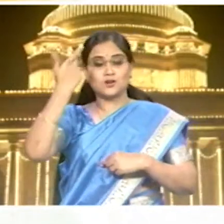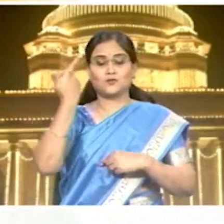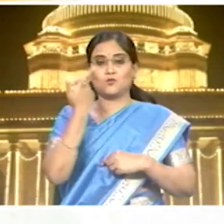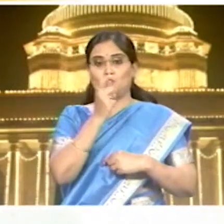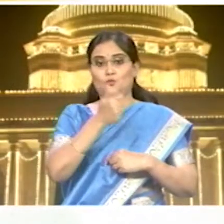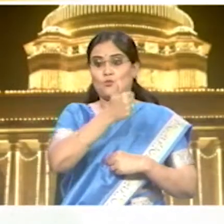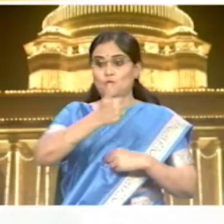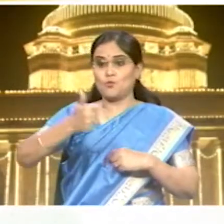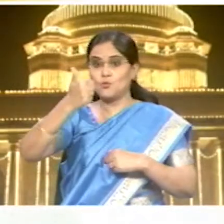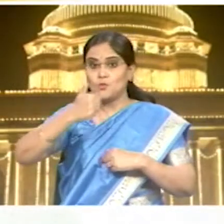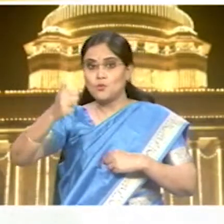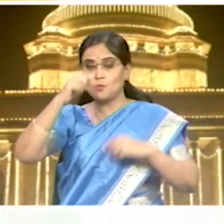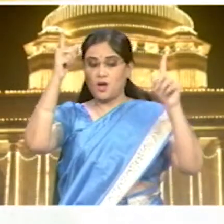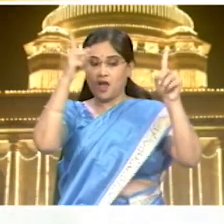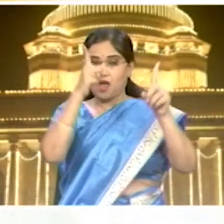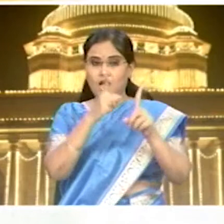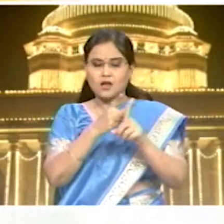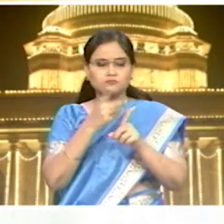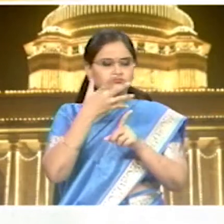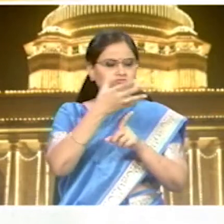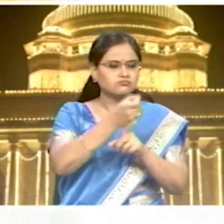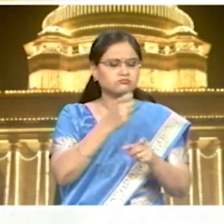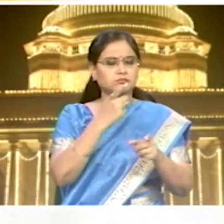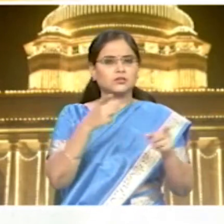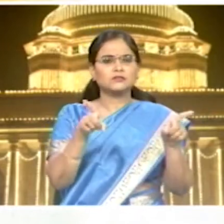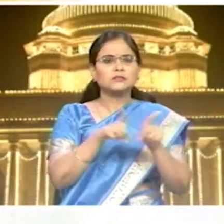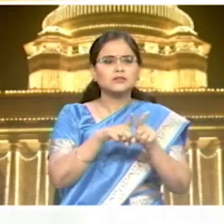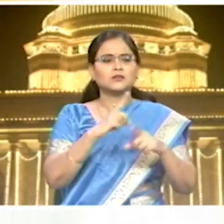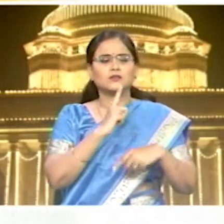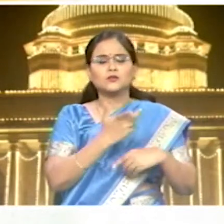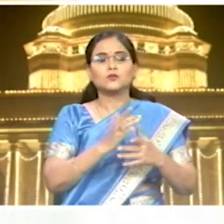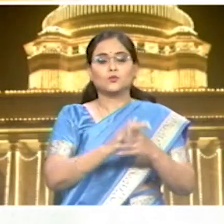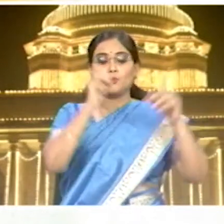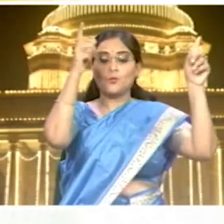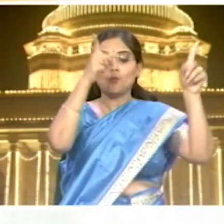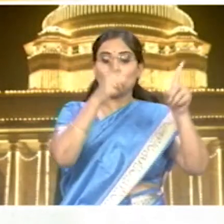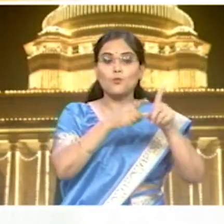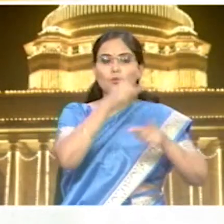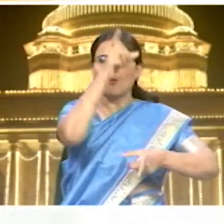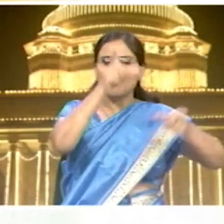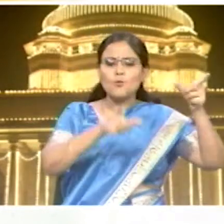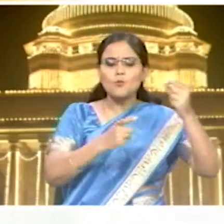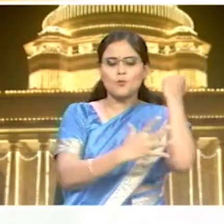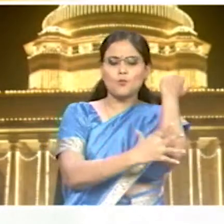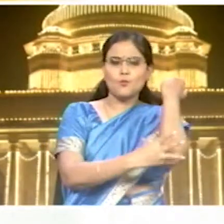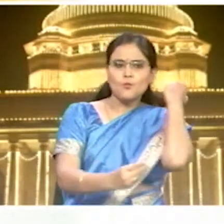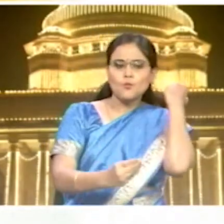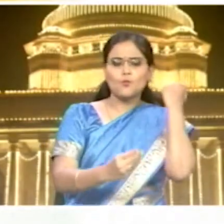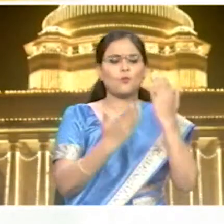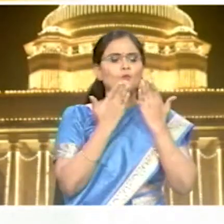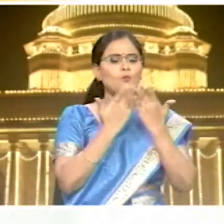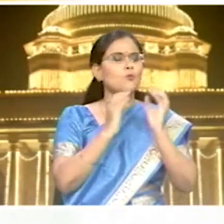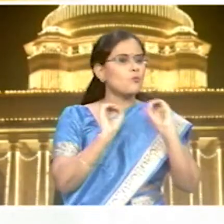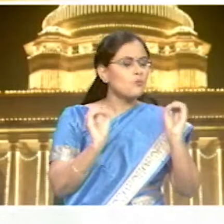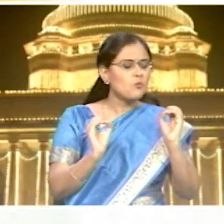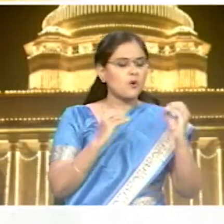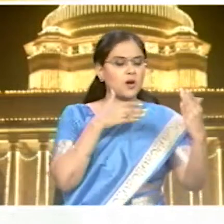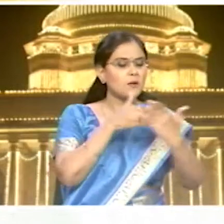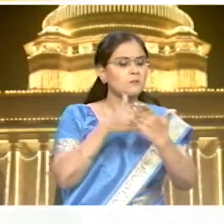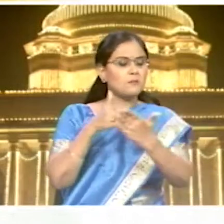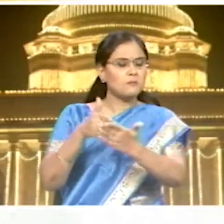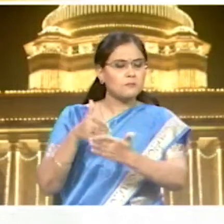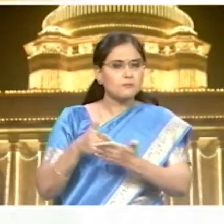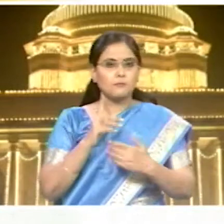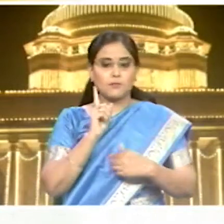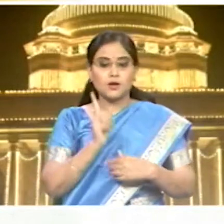तक भारत का शोषण किया था। इस कारण भारत के लोग गरीबी और अशिक्षा से जूझ रहे थे।